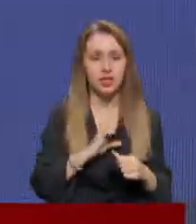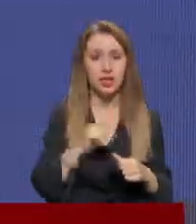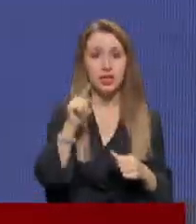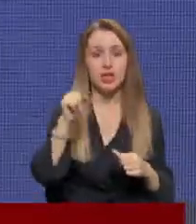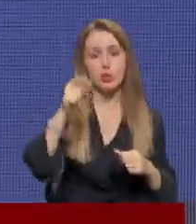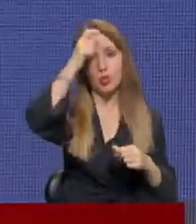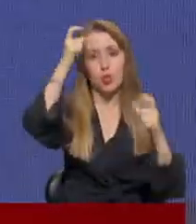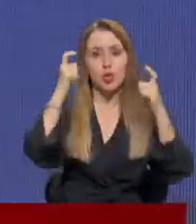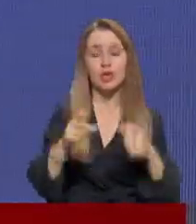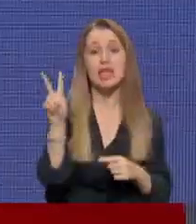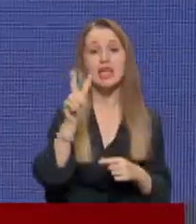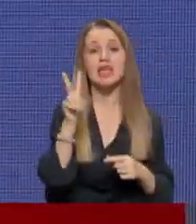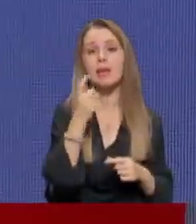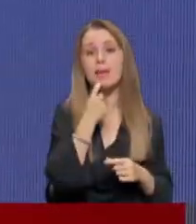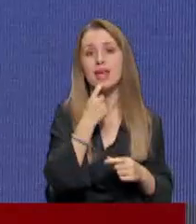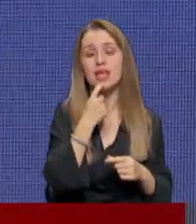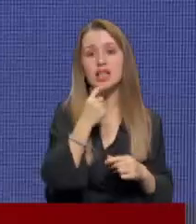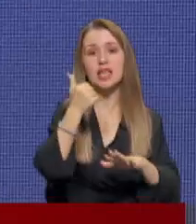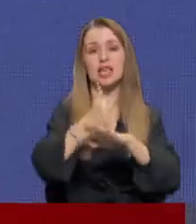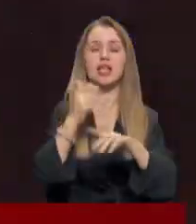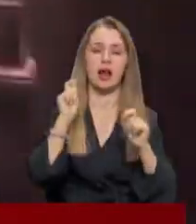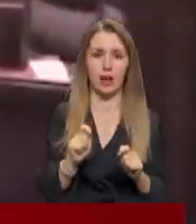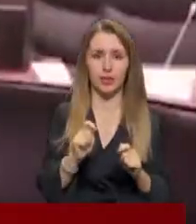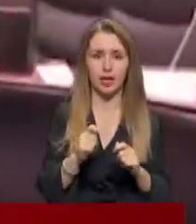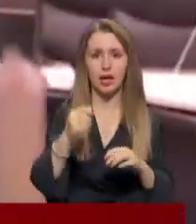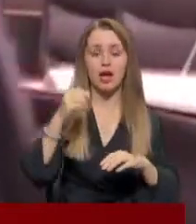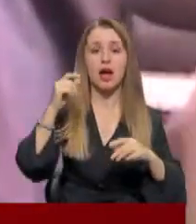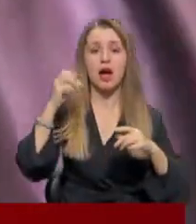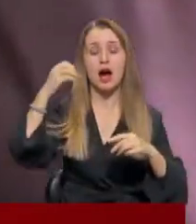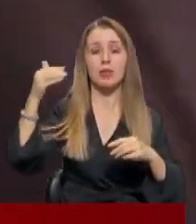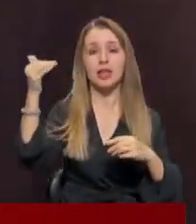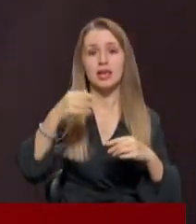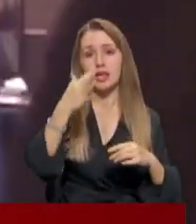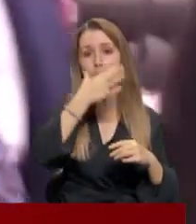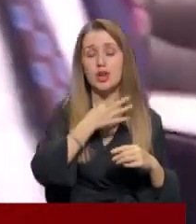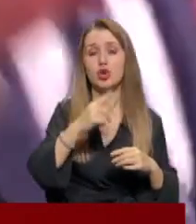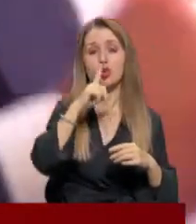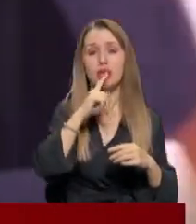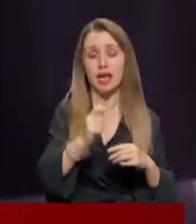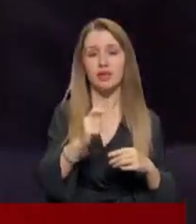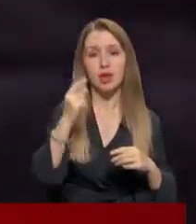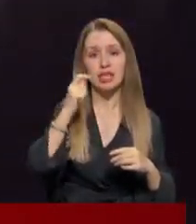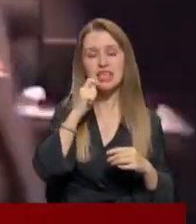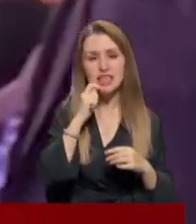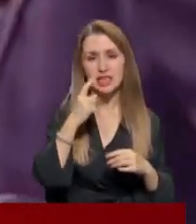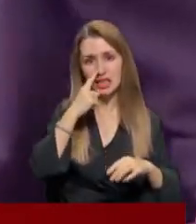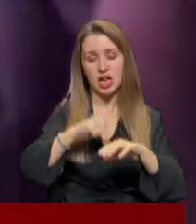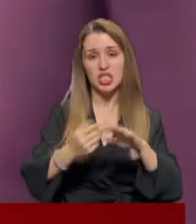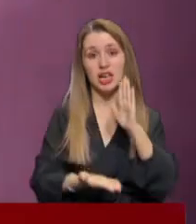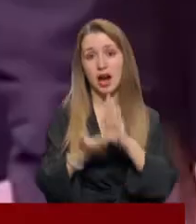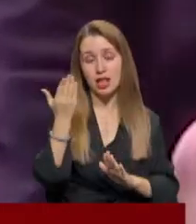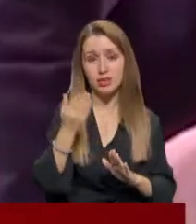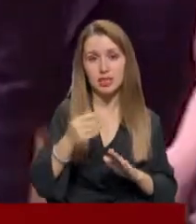seni bu ülkede 20 yıl iktidar etti. AK Parti'nin getirdiği başörtüsü teklifine dini inançlar ibaresinin